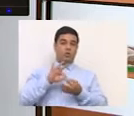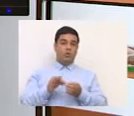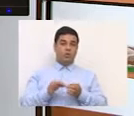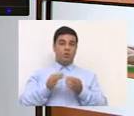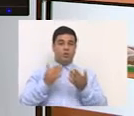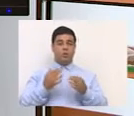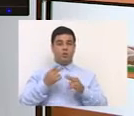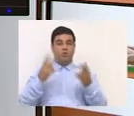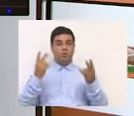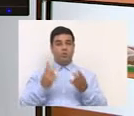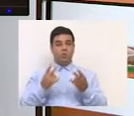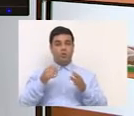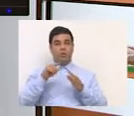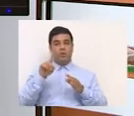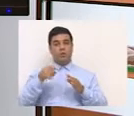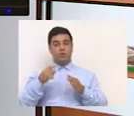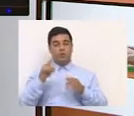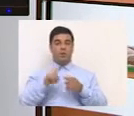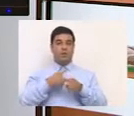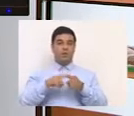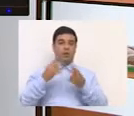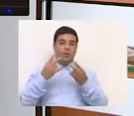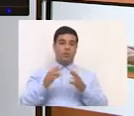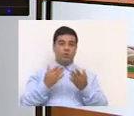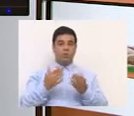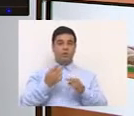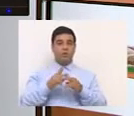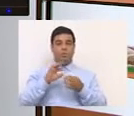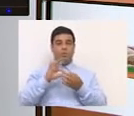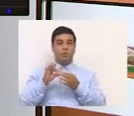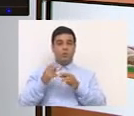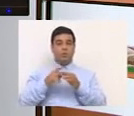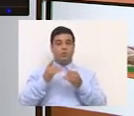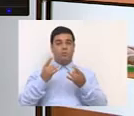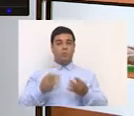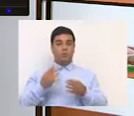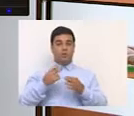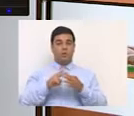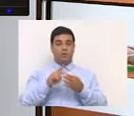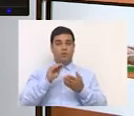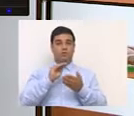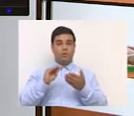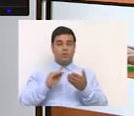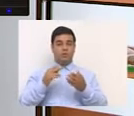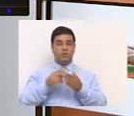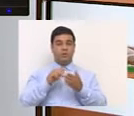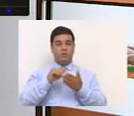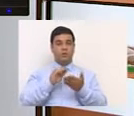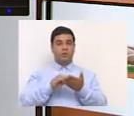сложные, нужна запятая или не нужна, если предложение простое, и поставьте эти